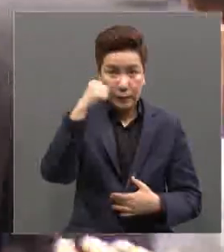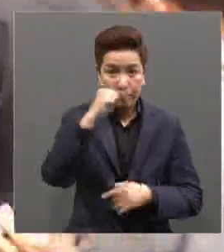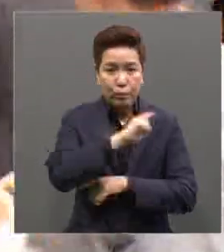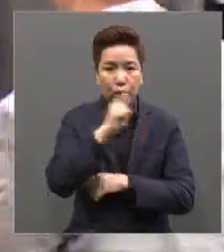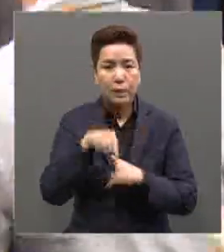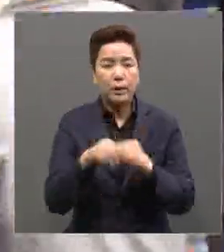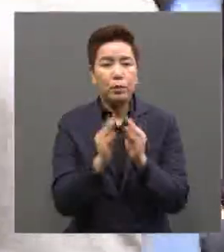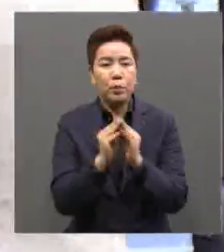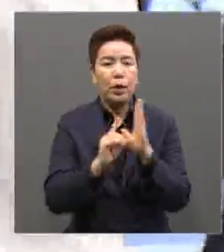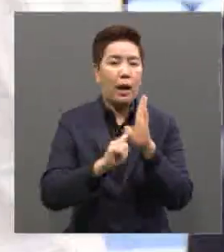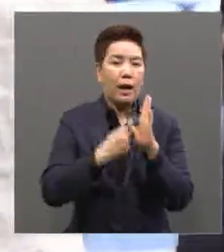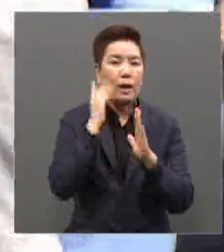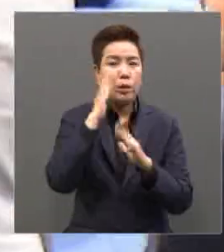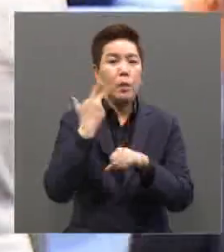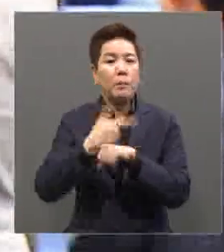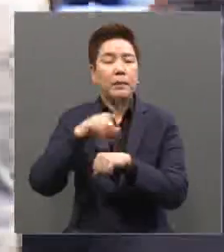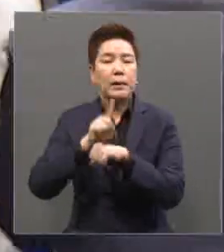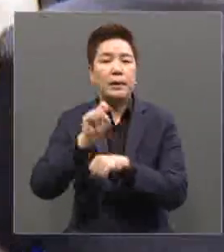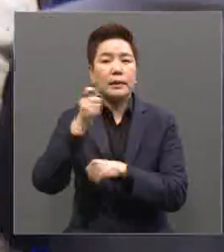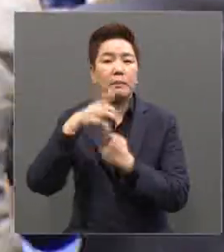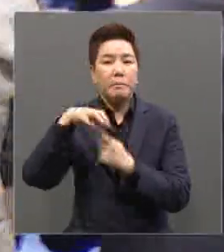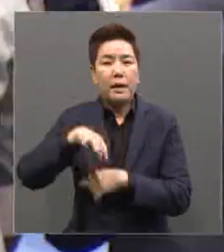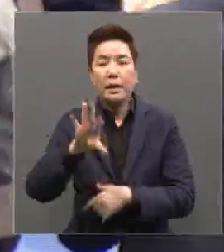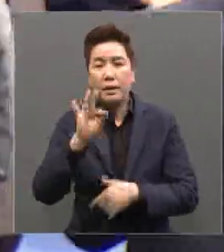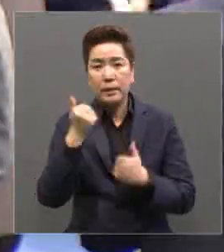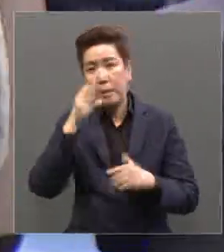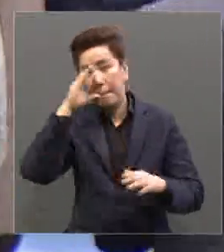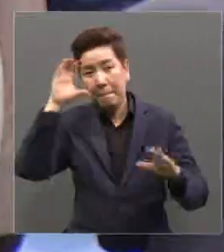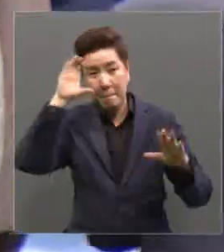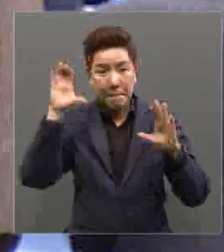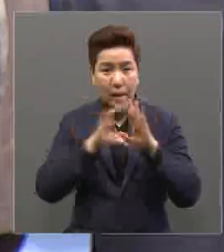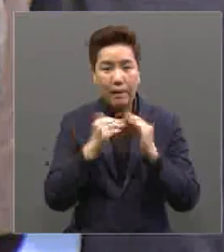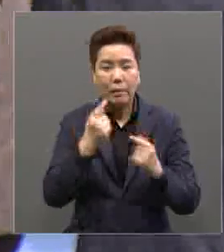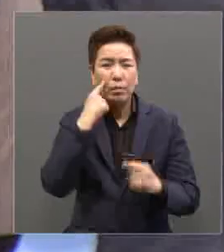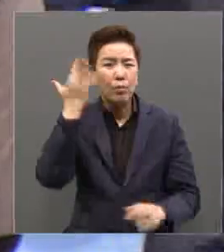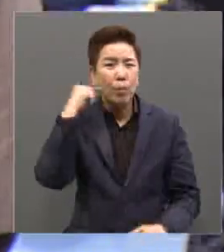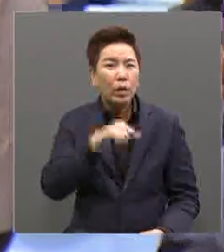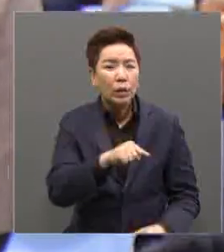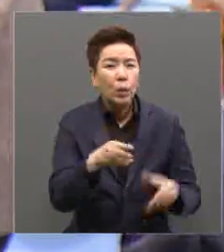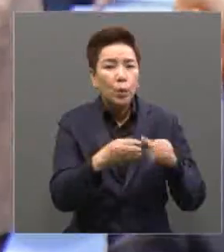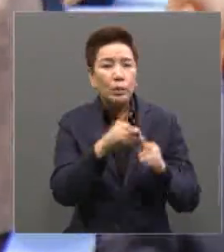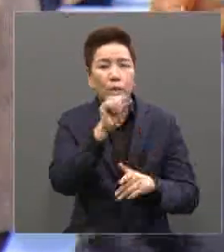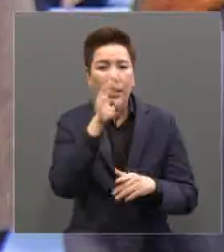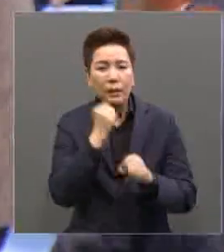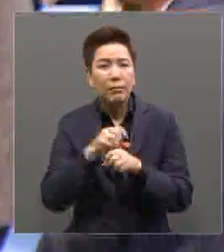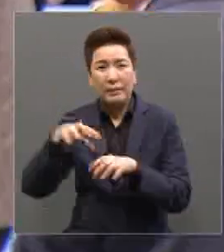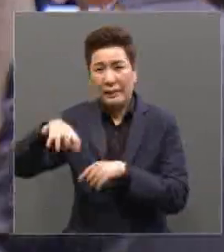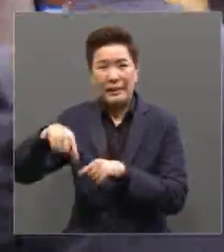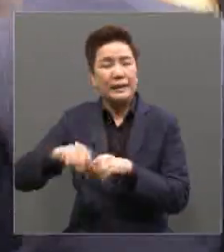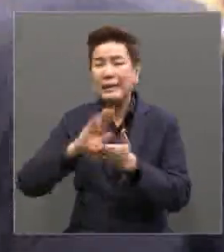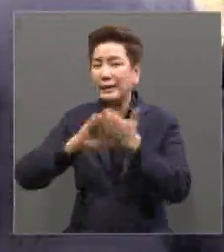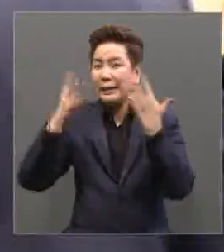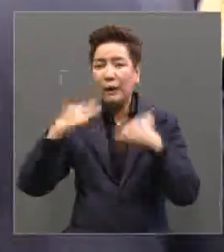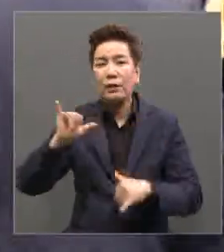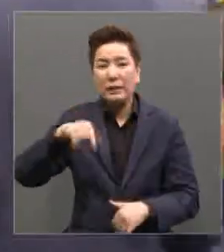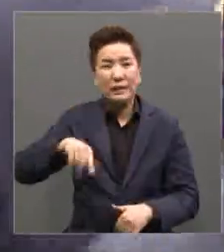ประชุมสภาครั้งแรกเพื่อเลือกประธานสภานะครับอย่างภาพที่เห็นเนี่ยเป็นตอนนั้นสภายังสร้างไม่เสร็จสภาที่เกียกกาย